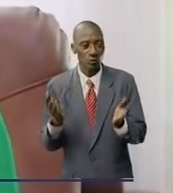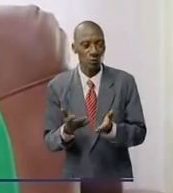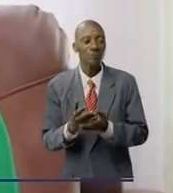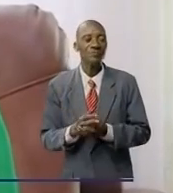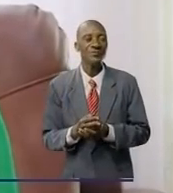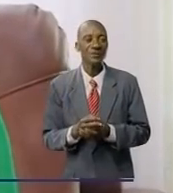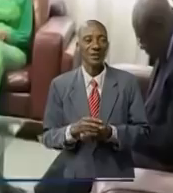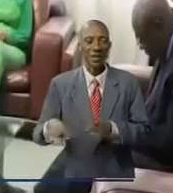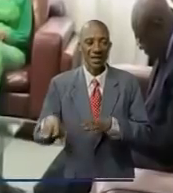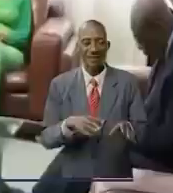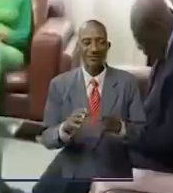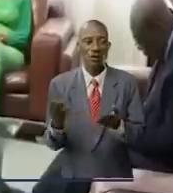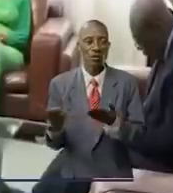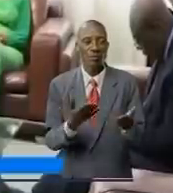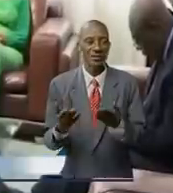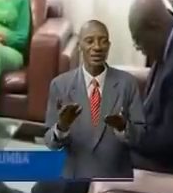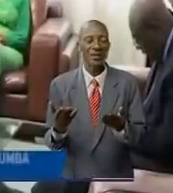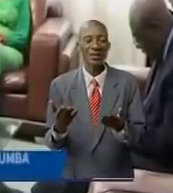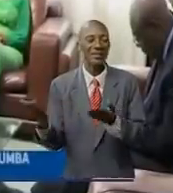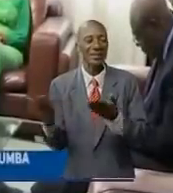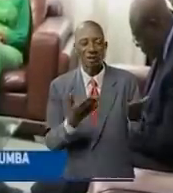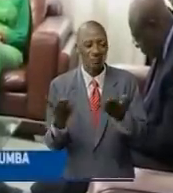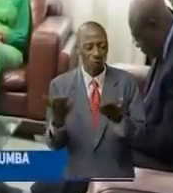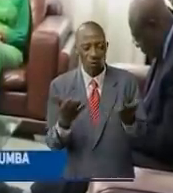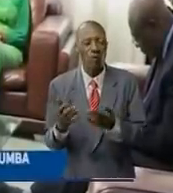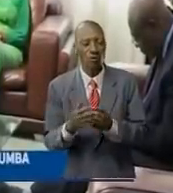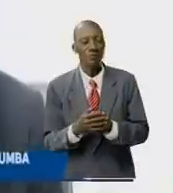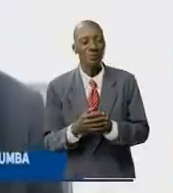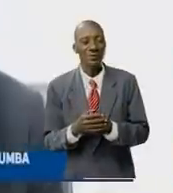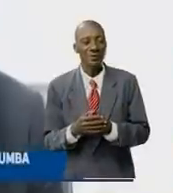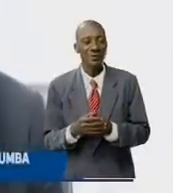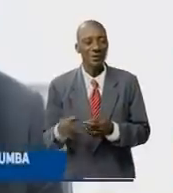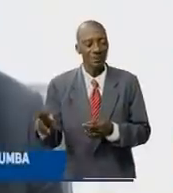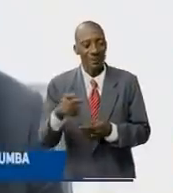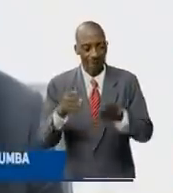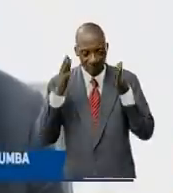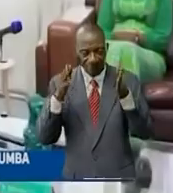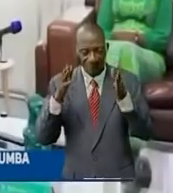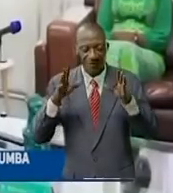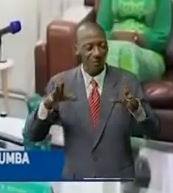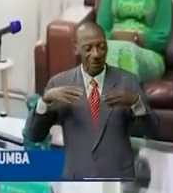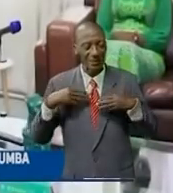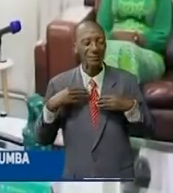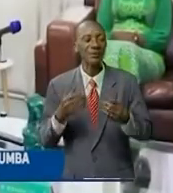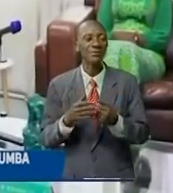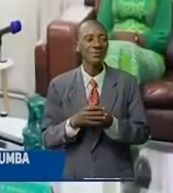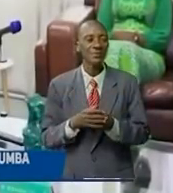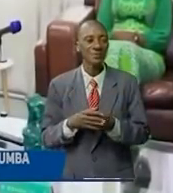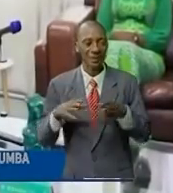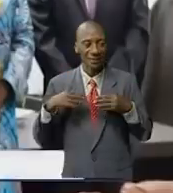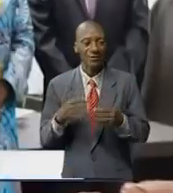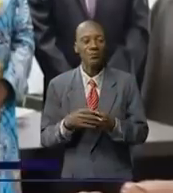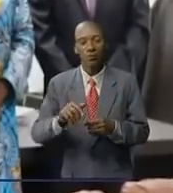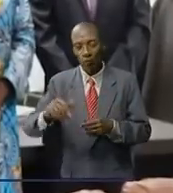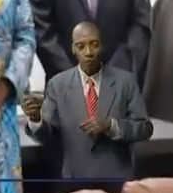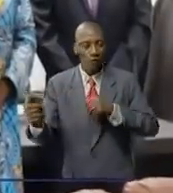commerciale de transport et des ports est à l'honneur avec une machine qui peut prendre en charge plus de 250 kilos. D'autres actions seront menées dans les